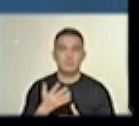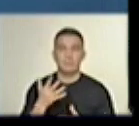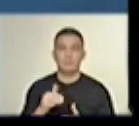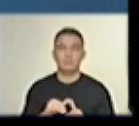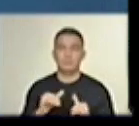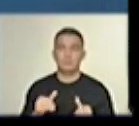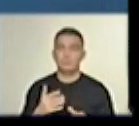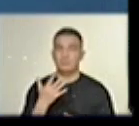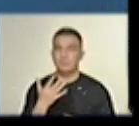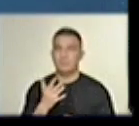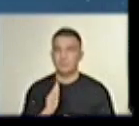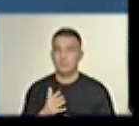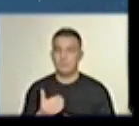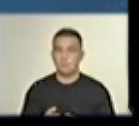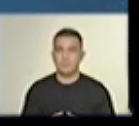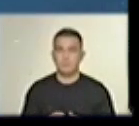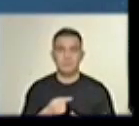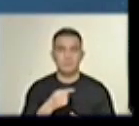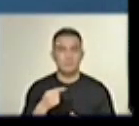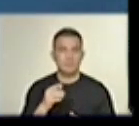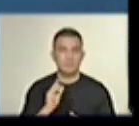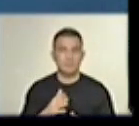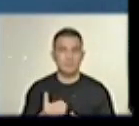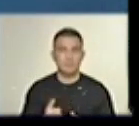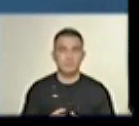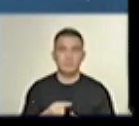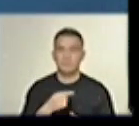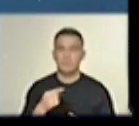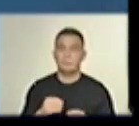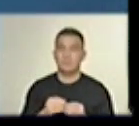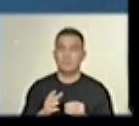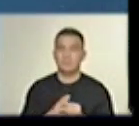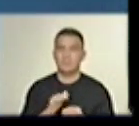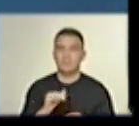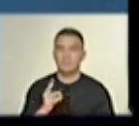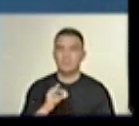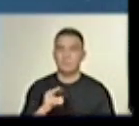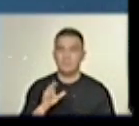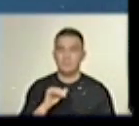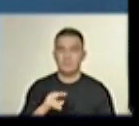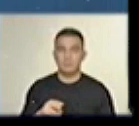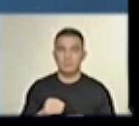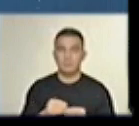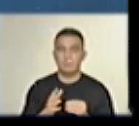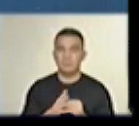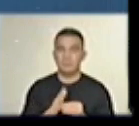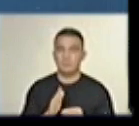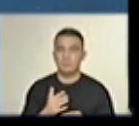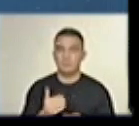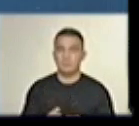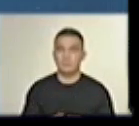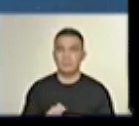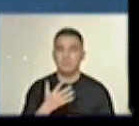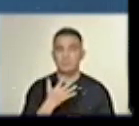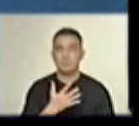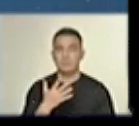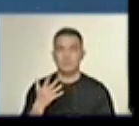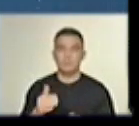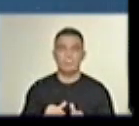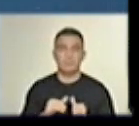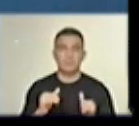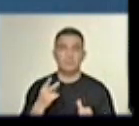yozib olamiz. Ayiramiz -15 ning moduli esa 15 ga teng. 5 ni 5 ga